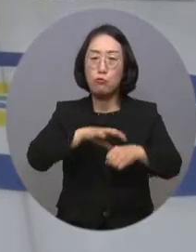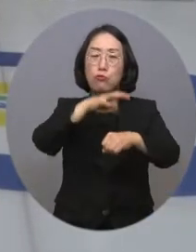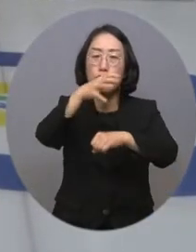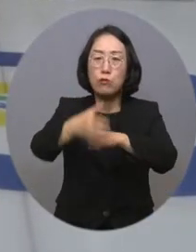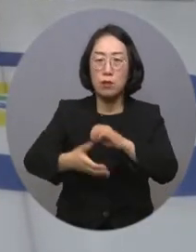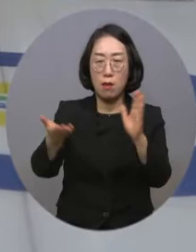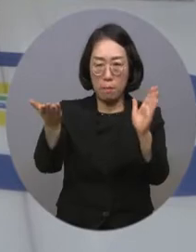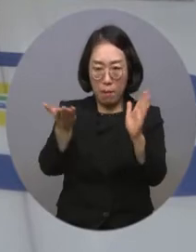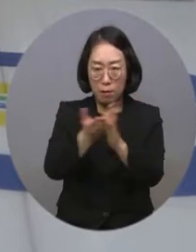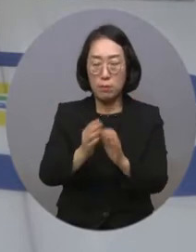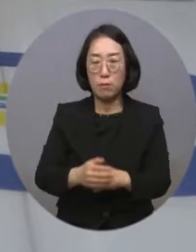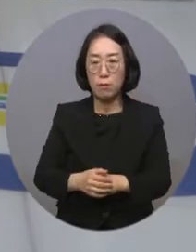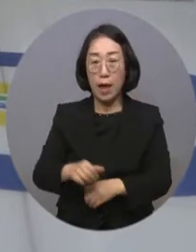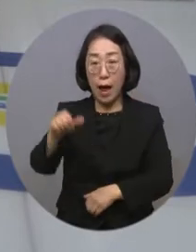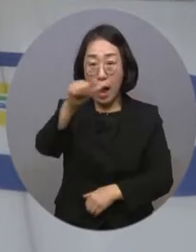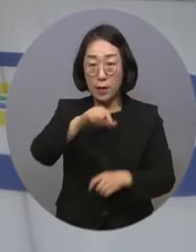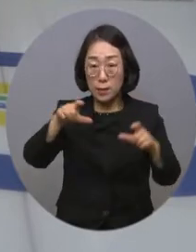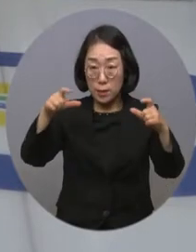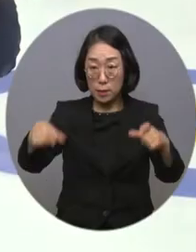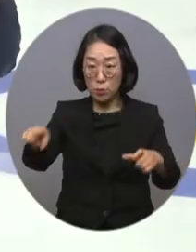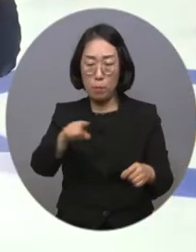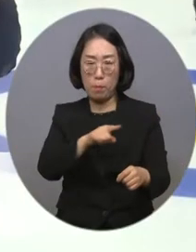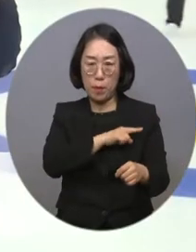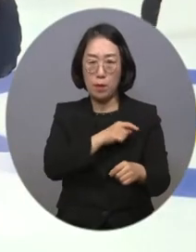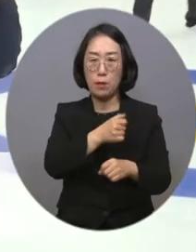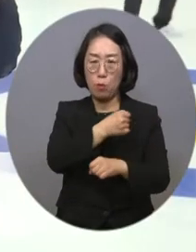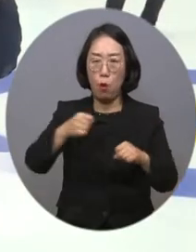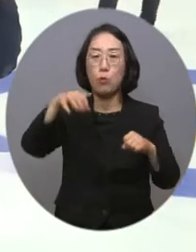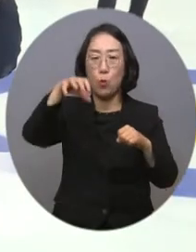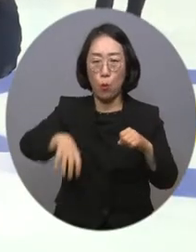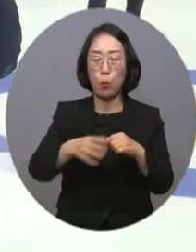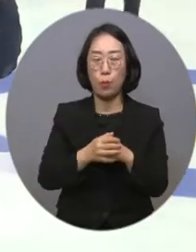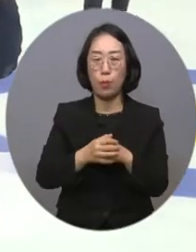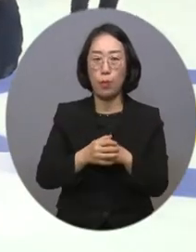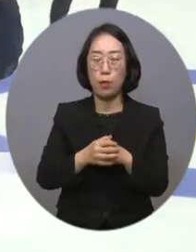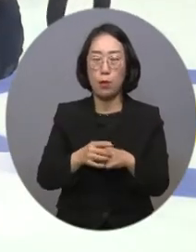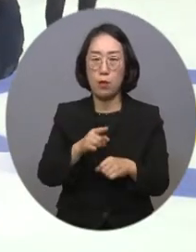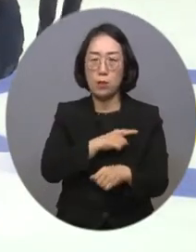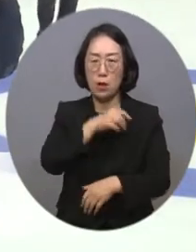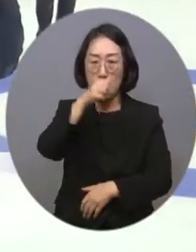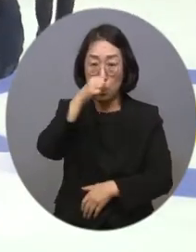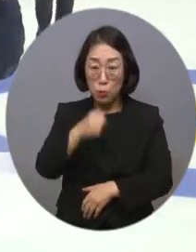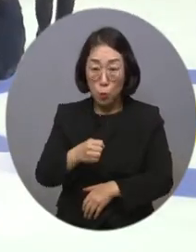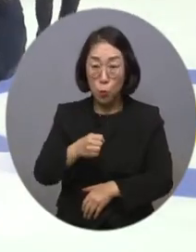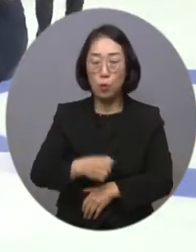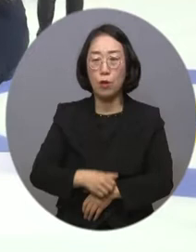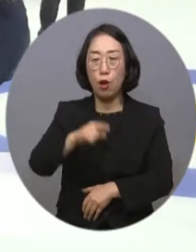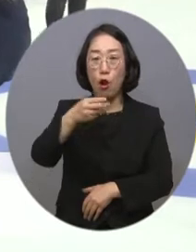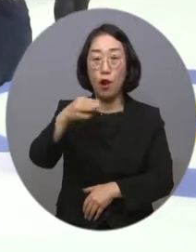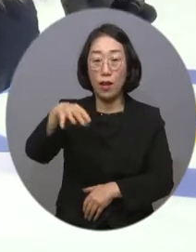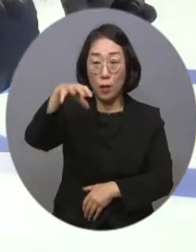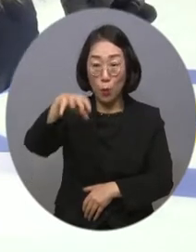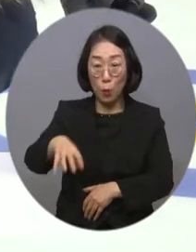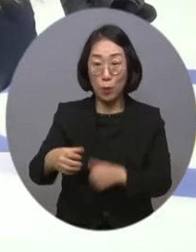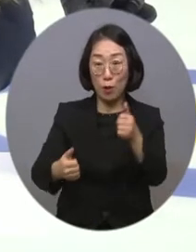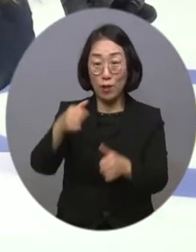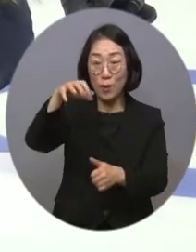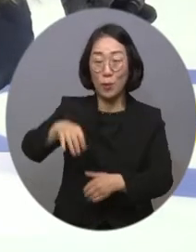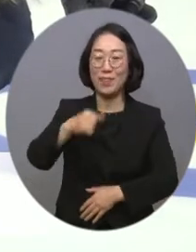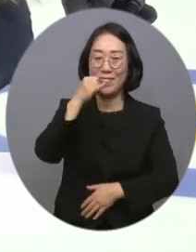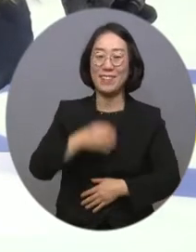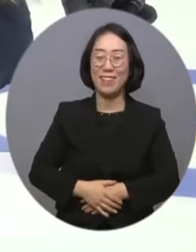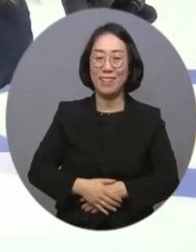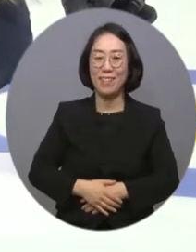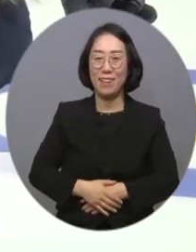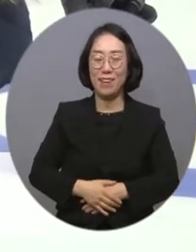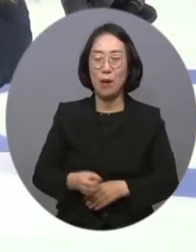시설로 아시아 최고를 자랑합니다. 의정부의 국내 최고의 컬링장이 있다는 것이죠. 컬링의